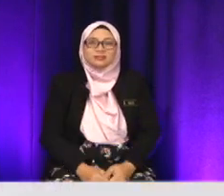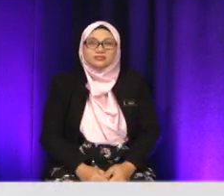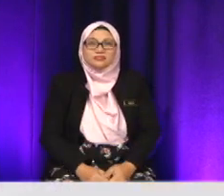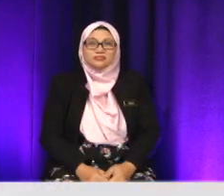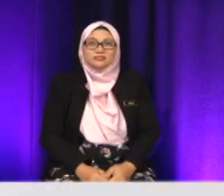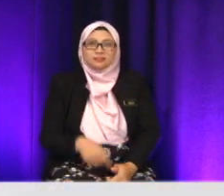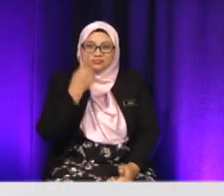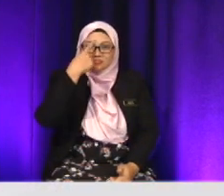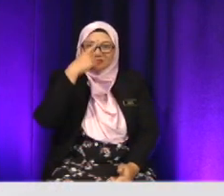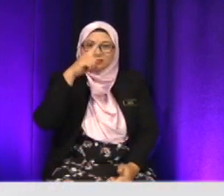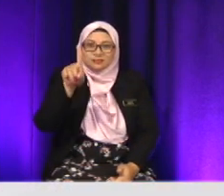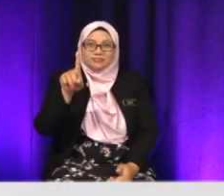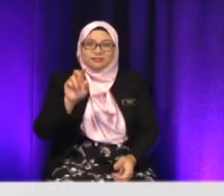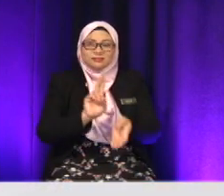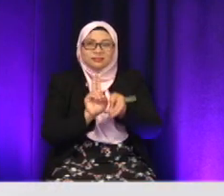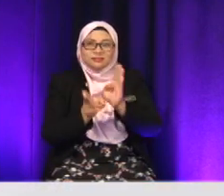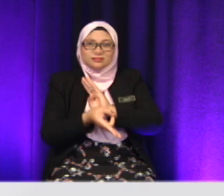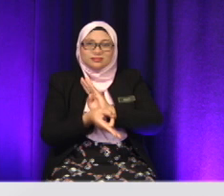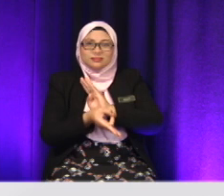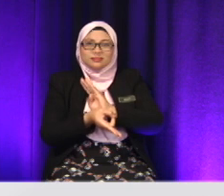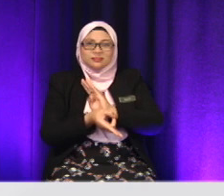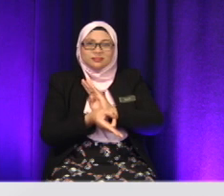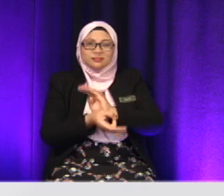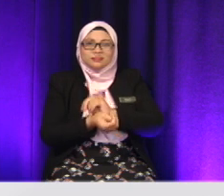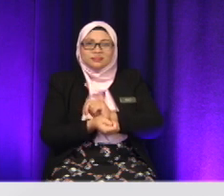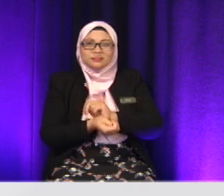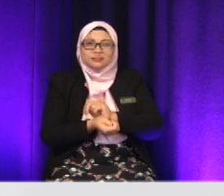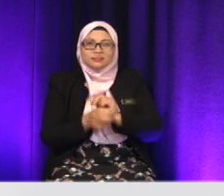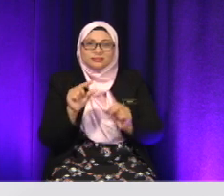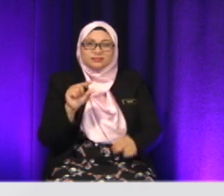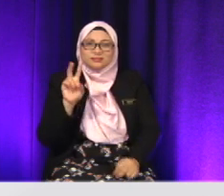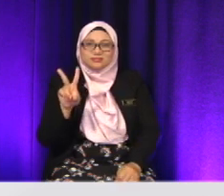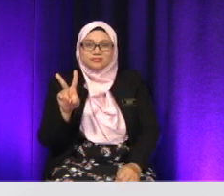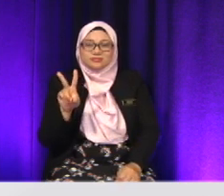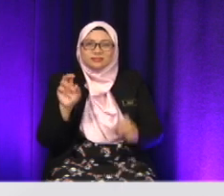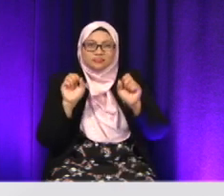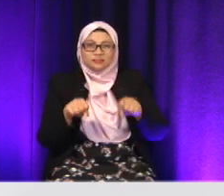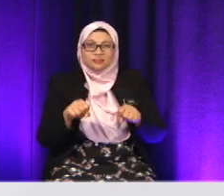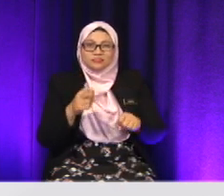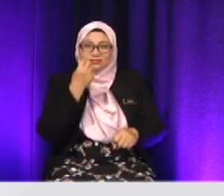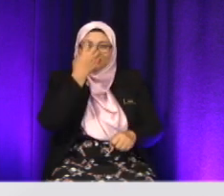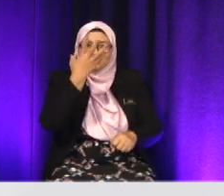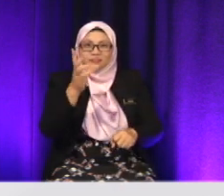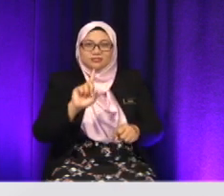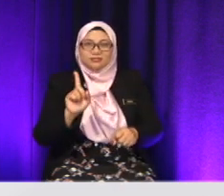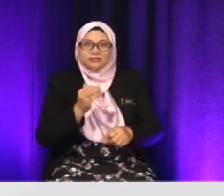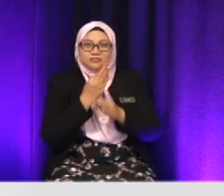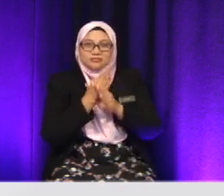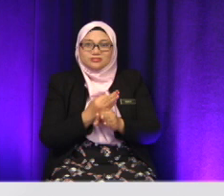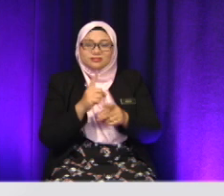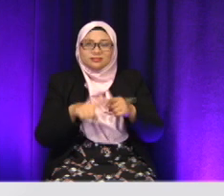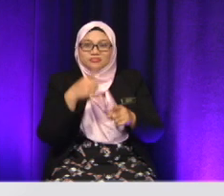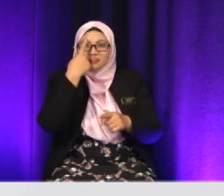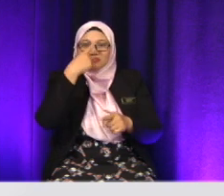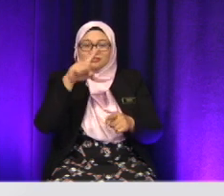untuk pembeli ubah Sejagad dia boleh diistilah di mana-mana fungsi tapi untuk pemboleh